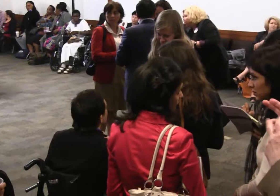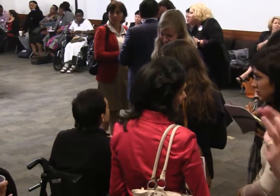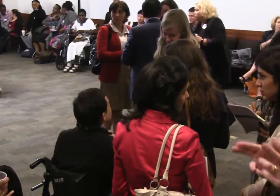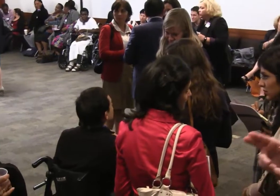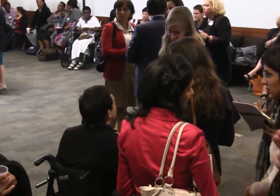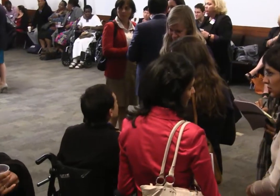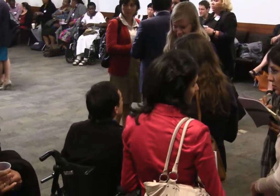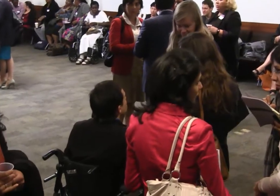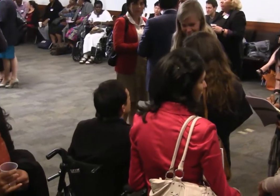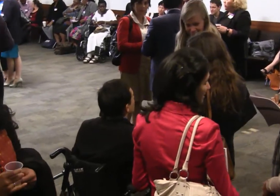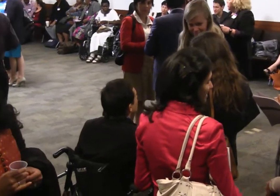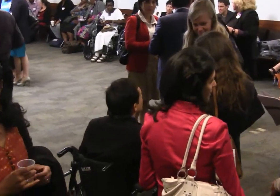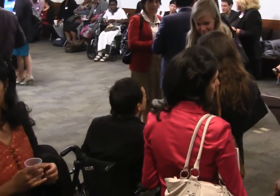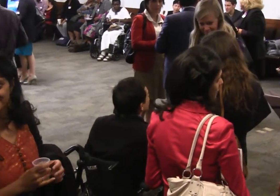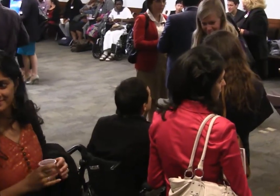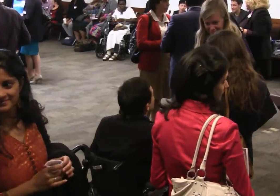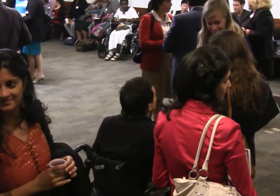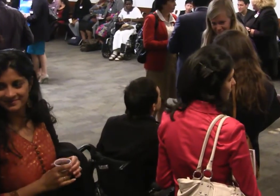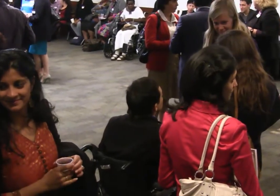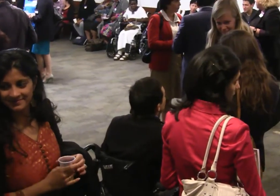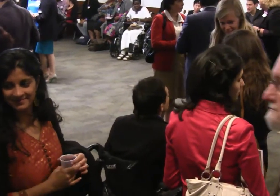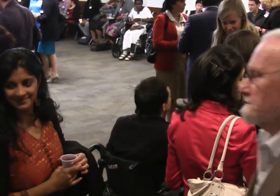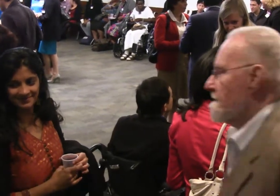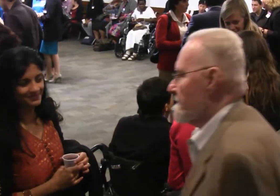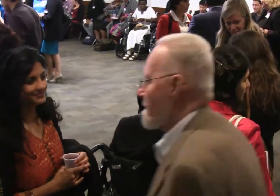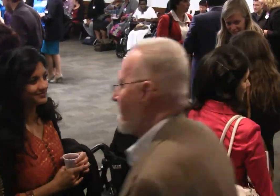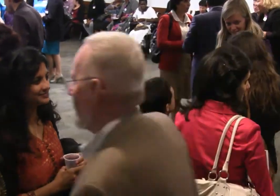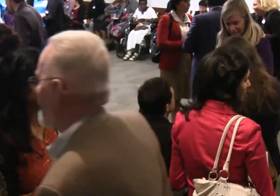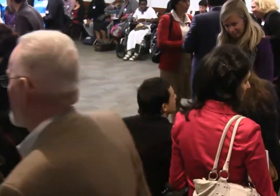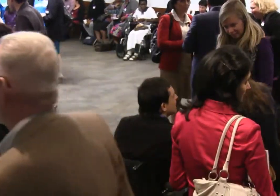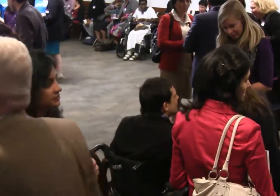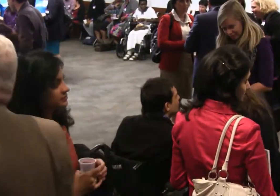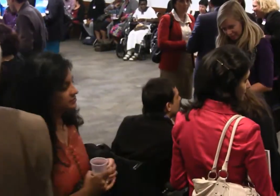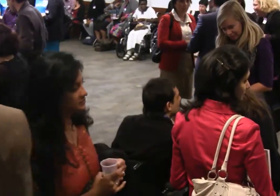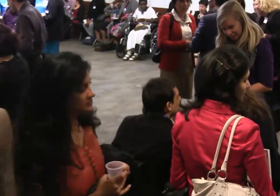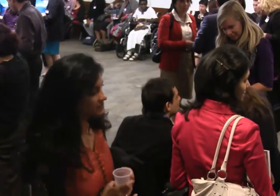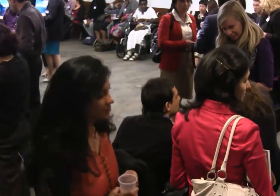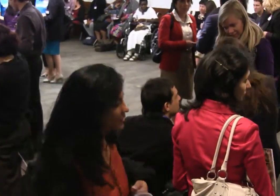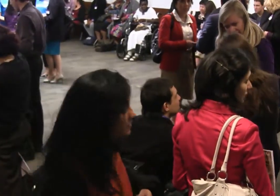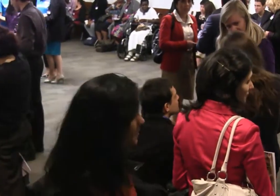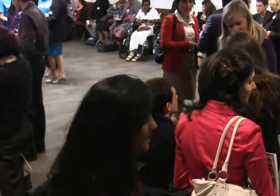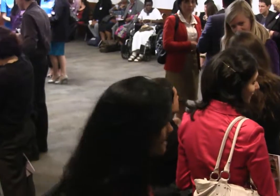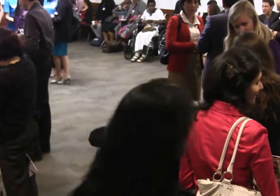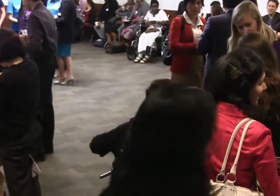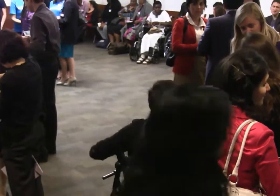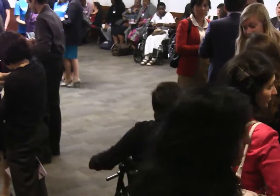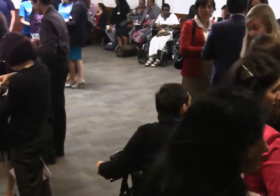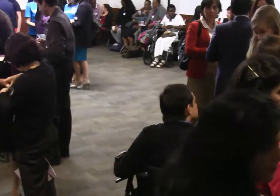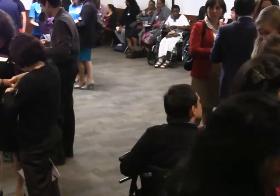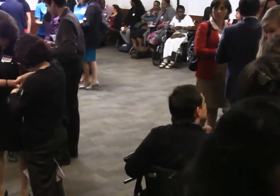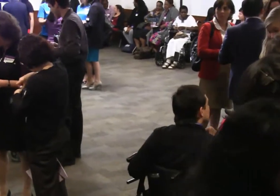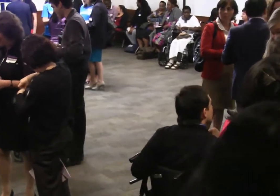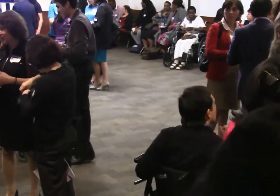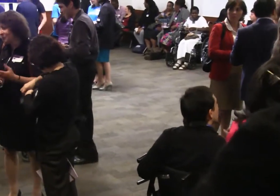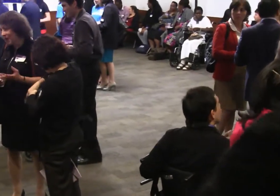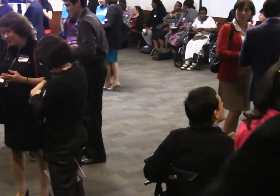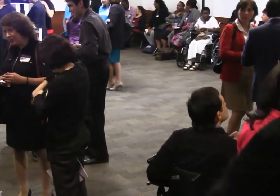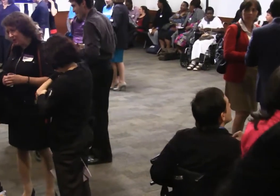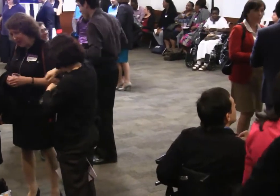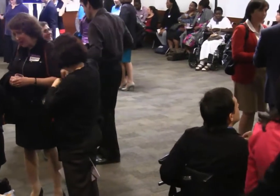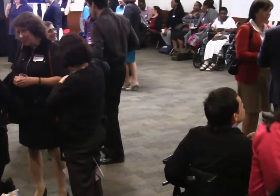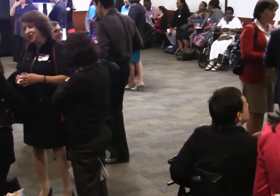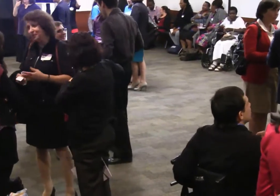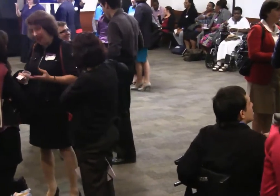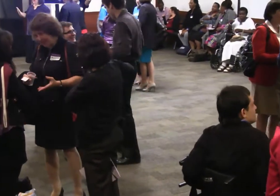àṣẹ yìí wọ́n máa fàyà mọ́ wa lára. ayé lè o ọ̀rẹ́ mi ayé